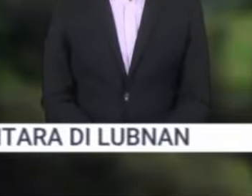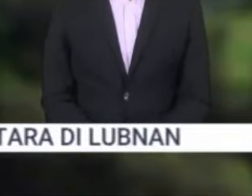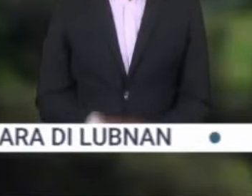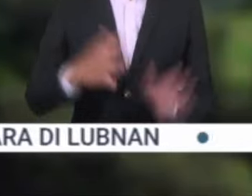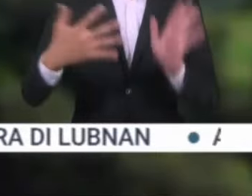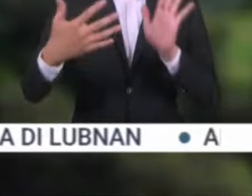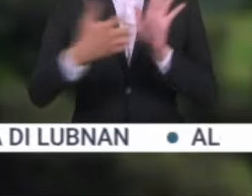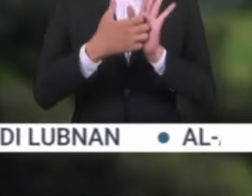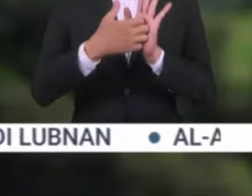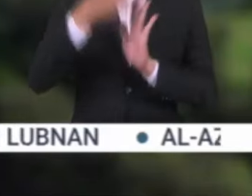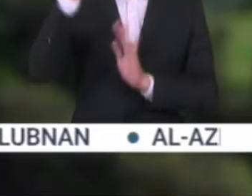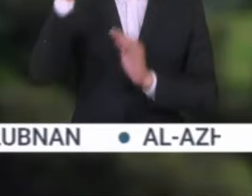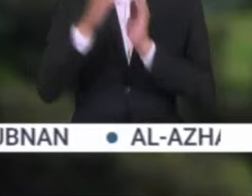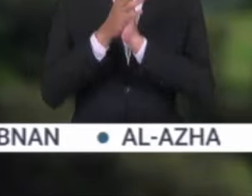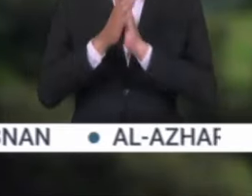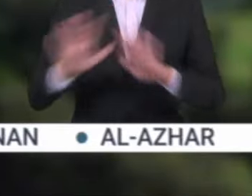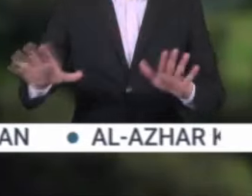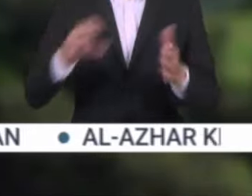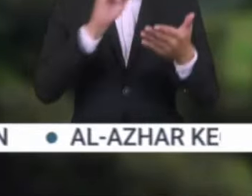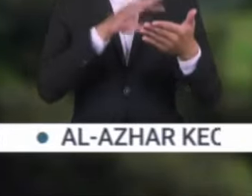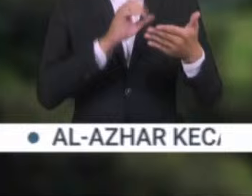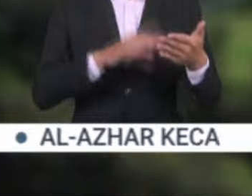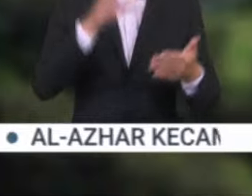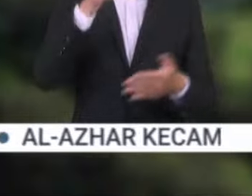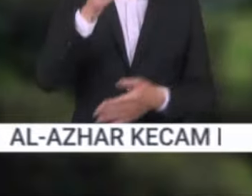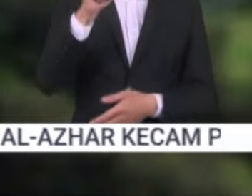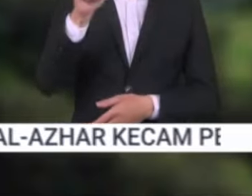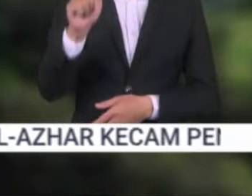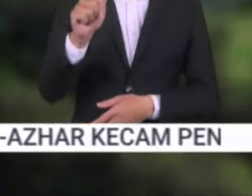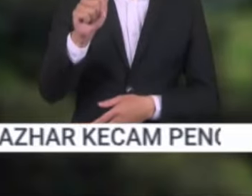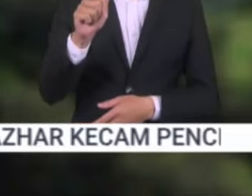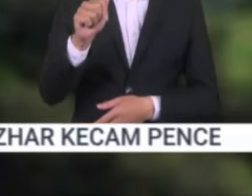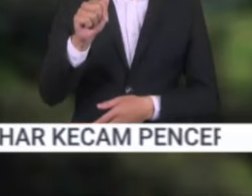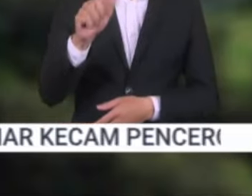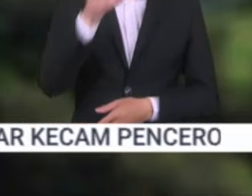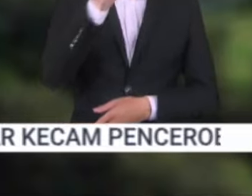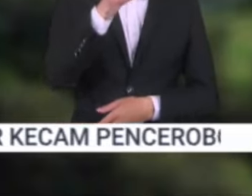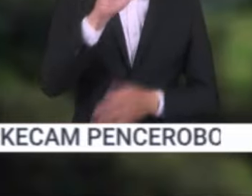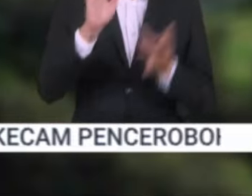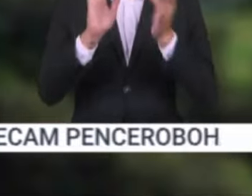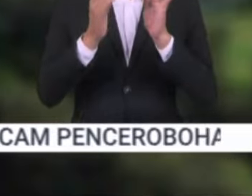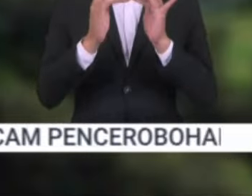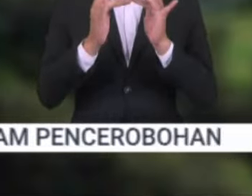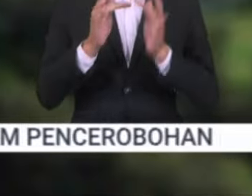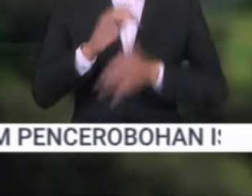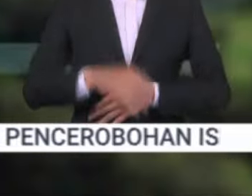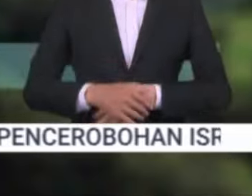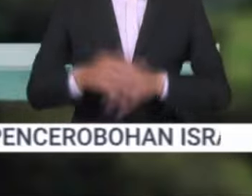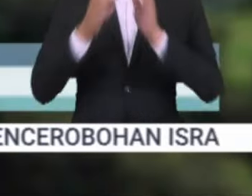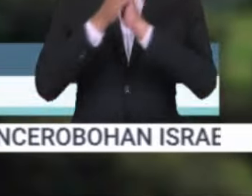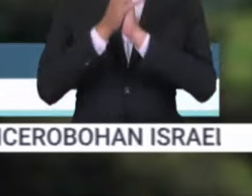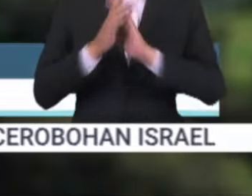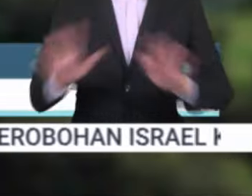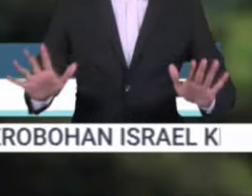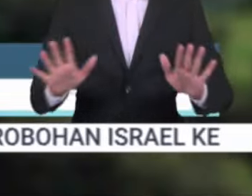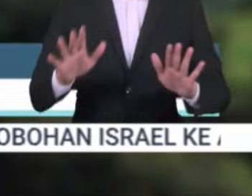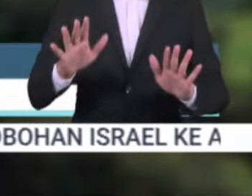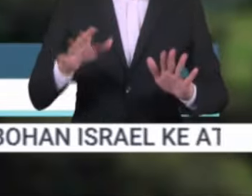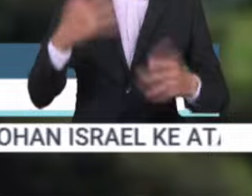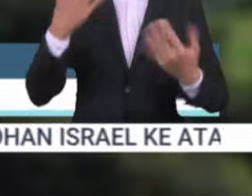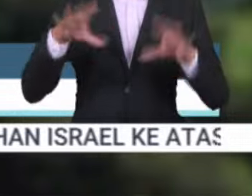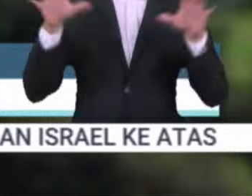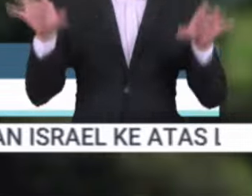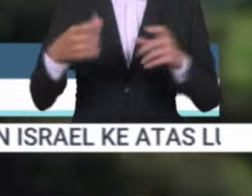Kekang risiko ancaman keselamatan data dan siber negara. Program libat urus diplomat minda keselamatan siber negara